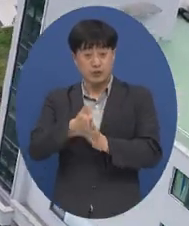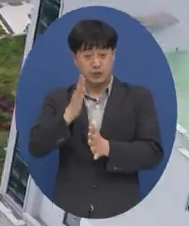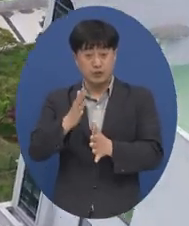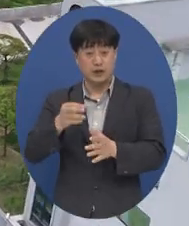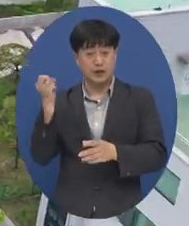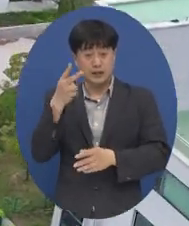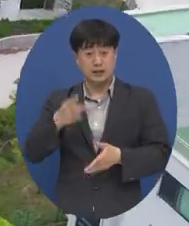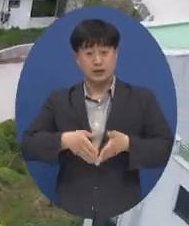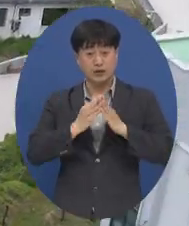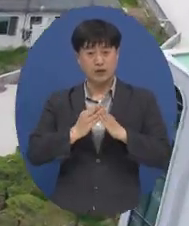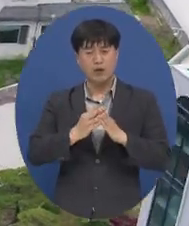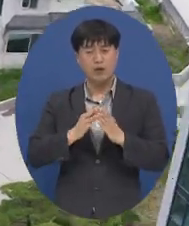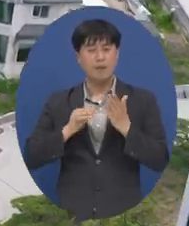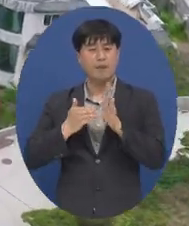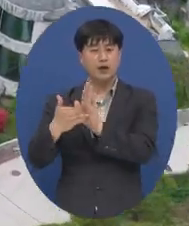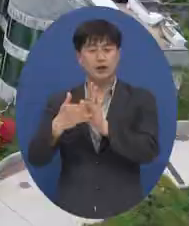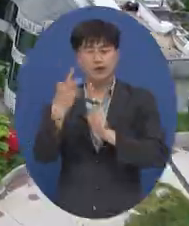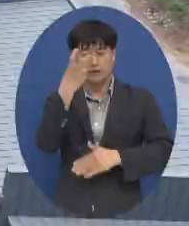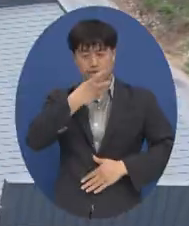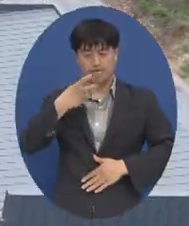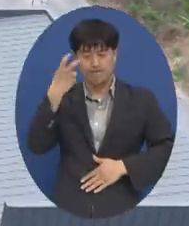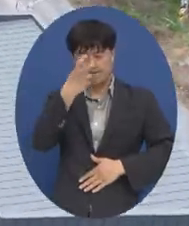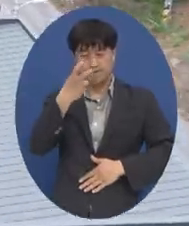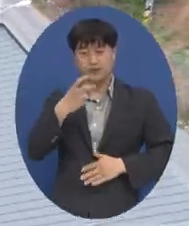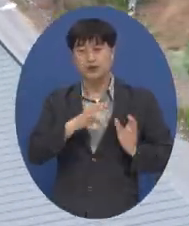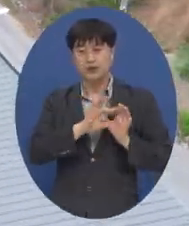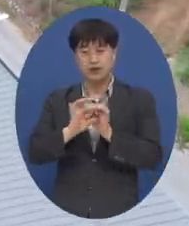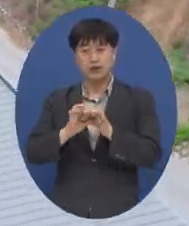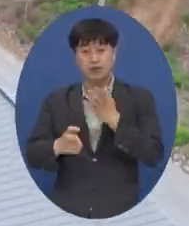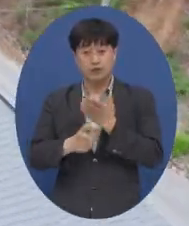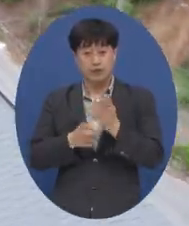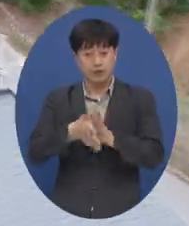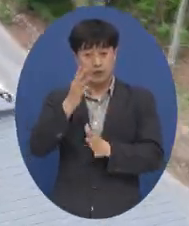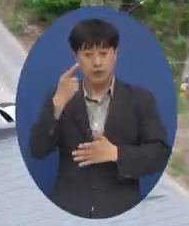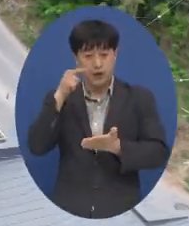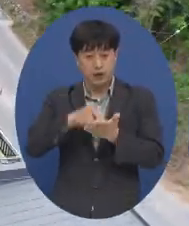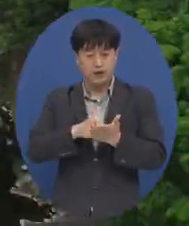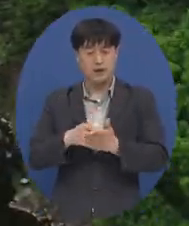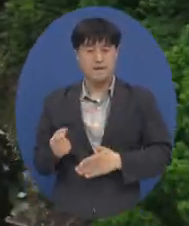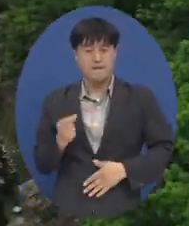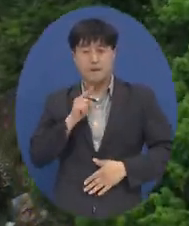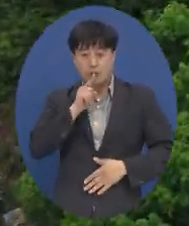방지를 위한 감시 활동을 지속적으로 벌이고 불법 시설 확인 시 즉시